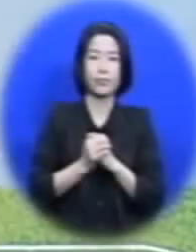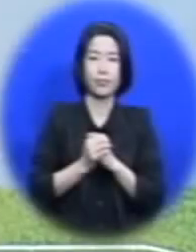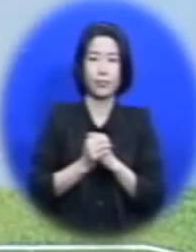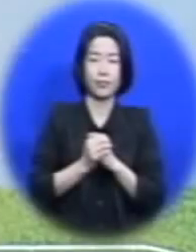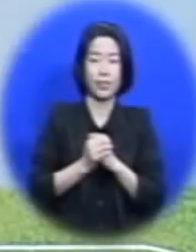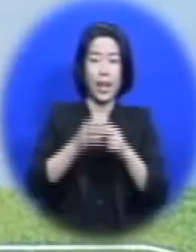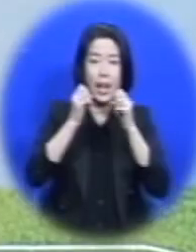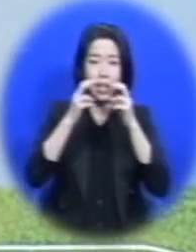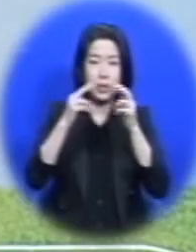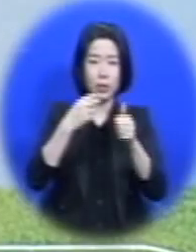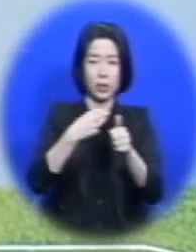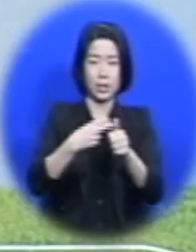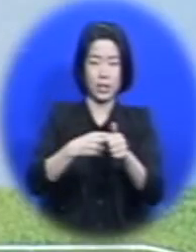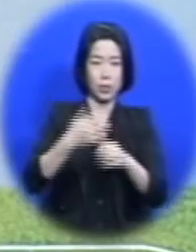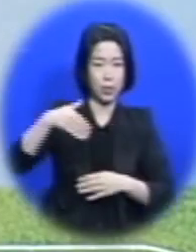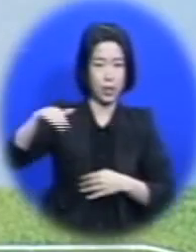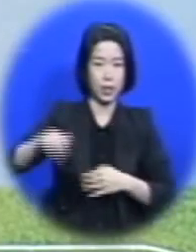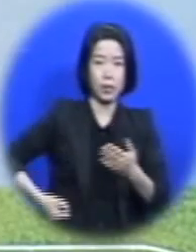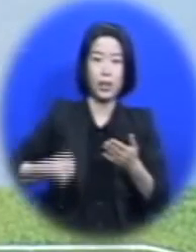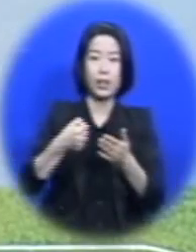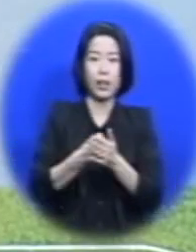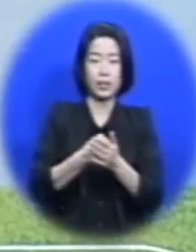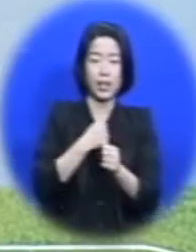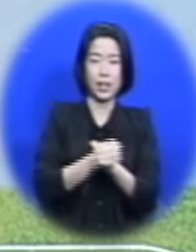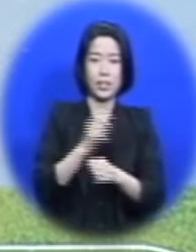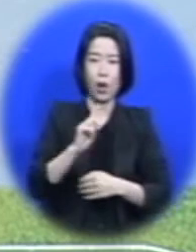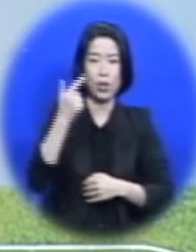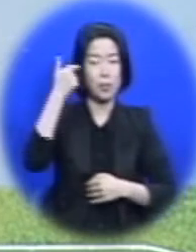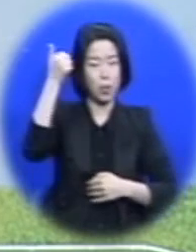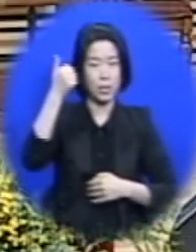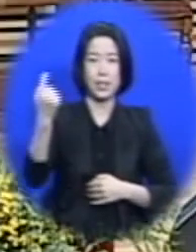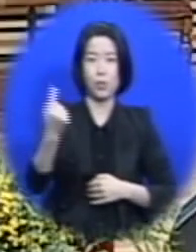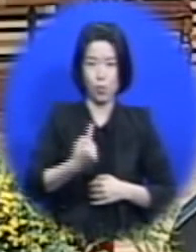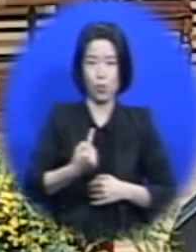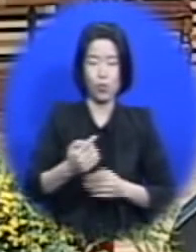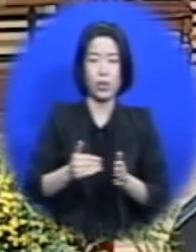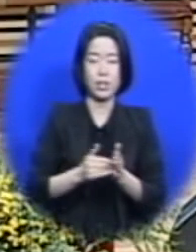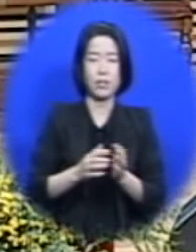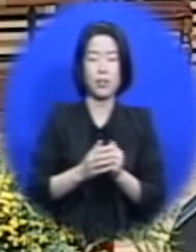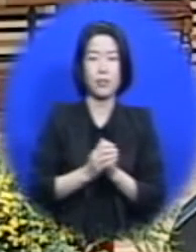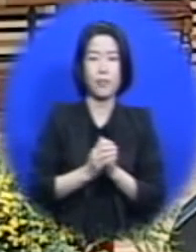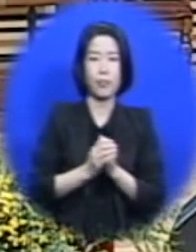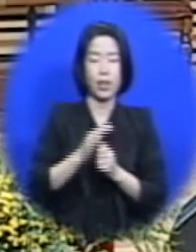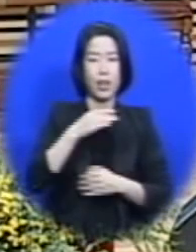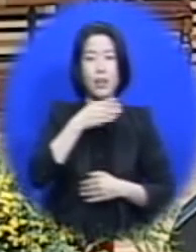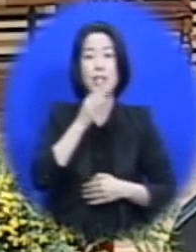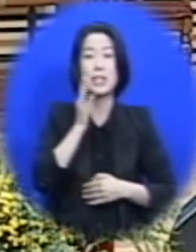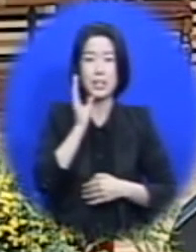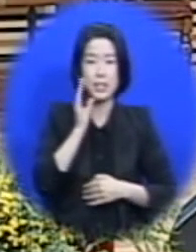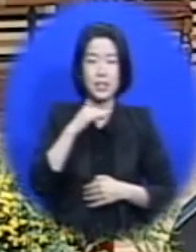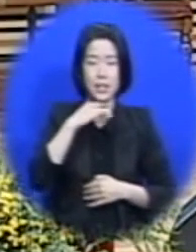선교사님 으로 나가시 기록 10단 하신 어느 목사님이 오셨어요 어 느 지신 라인 데